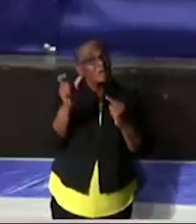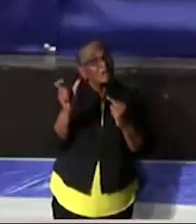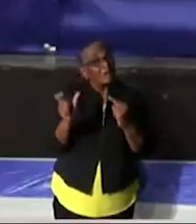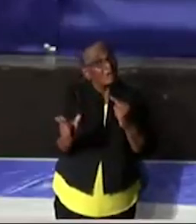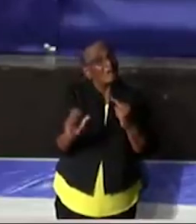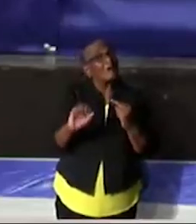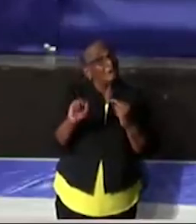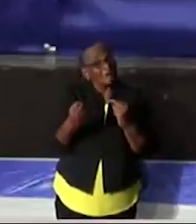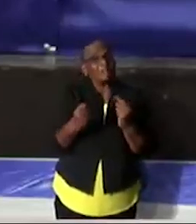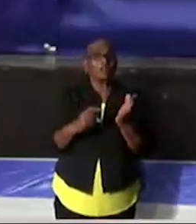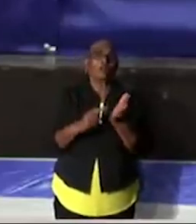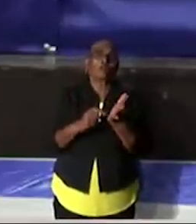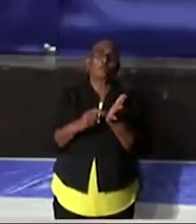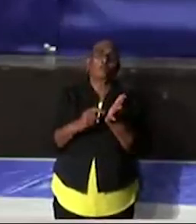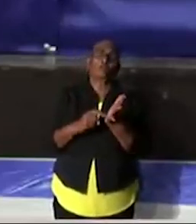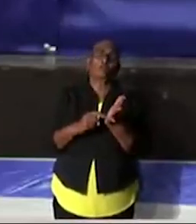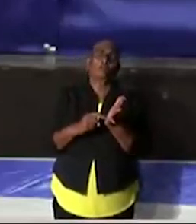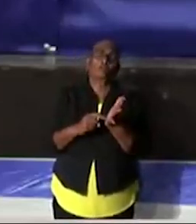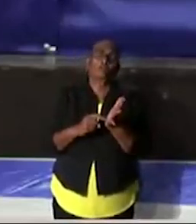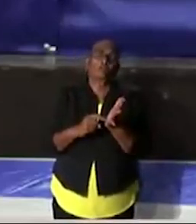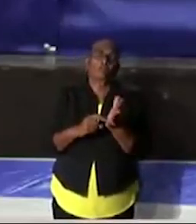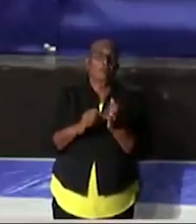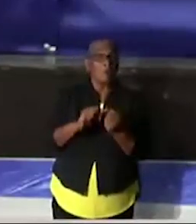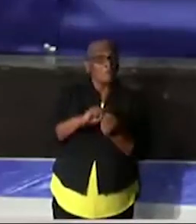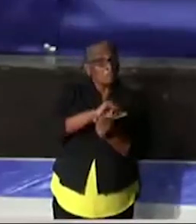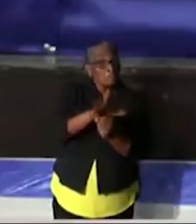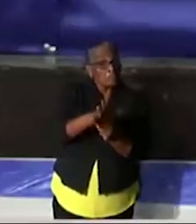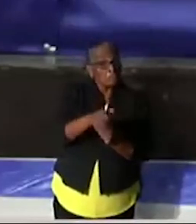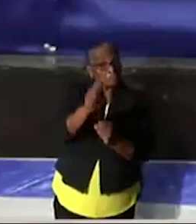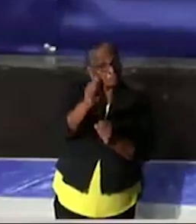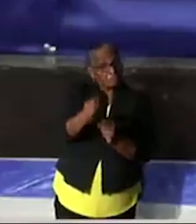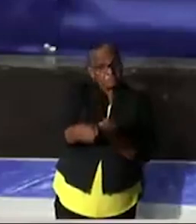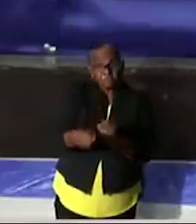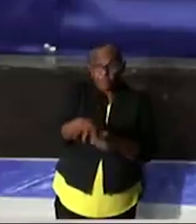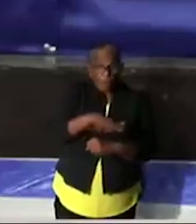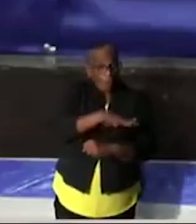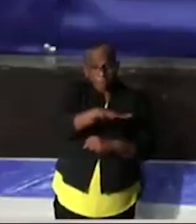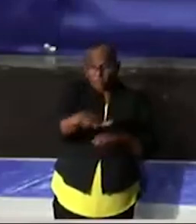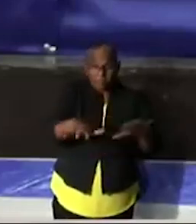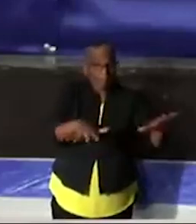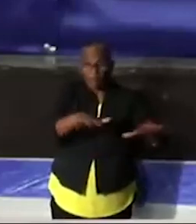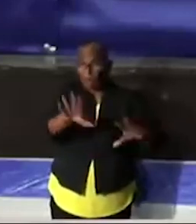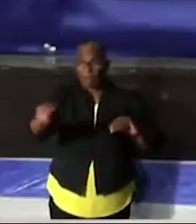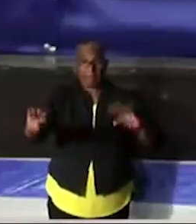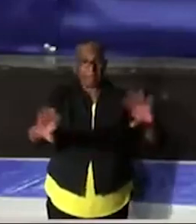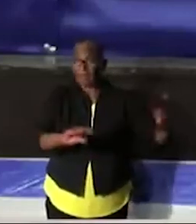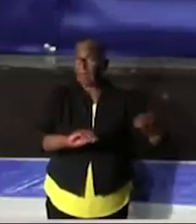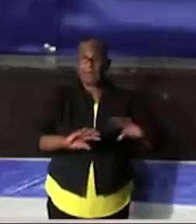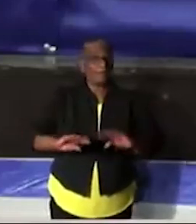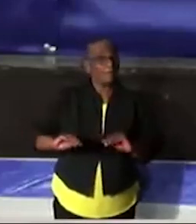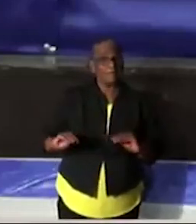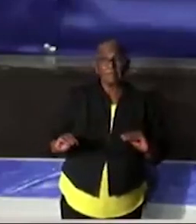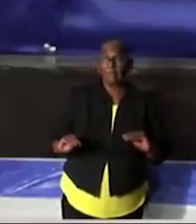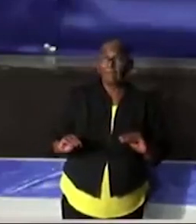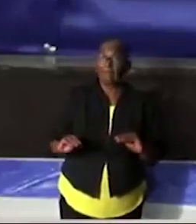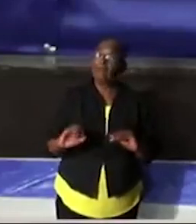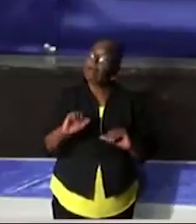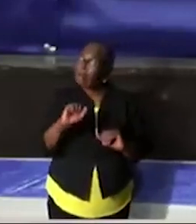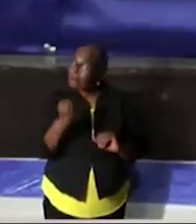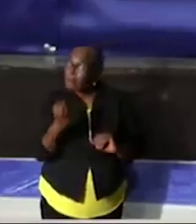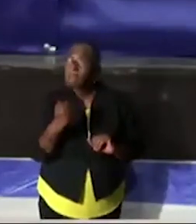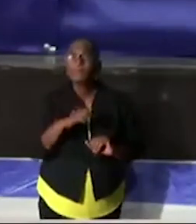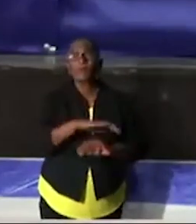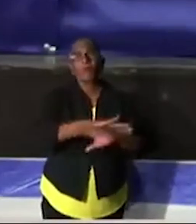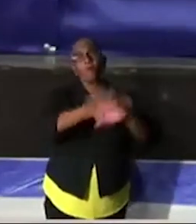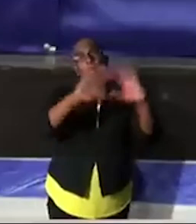hanteert. In ieder geval besmetting via een besmet oppervlak, wat ik heb willen aanhalen. En dat kan natuurlijk ook overal, ook